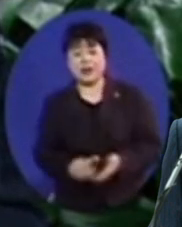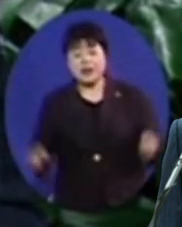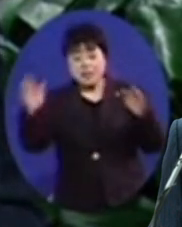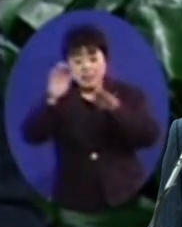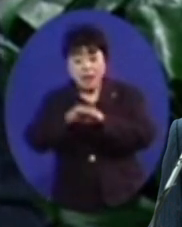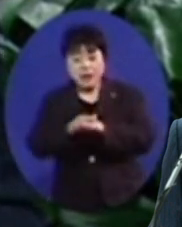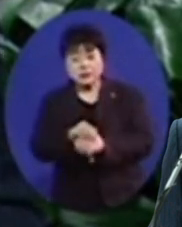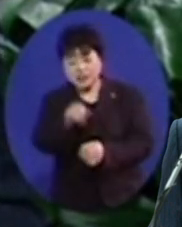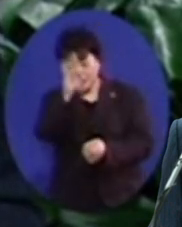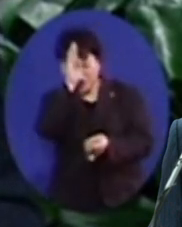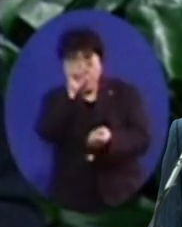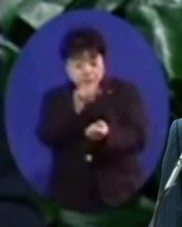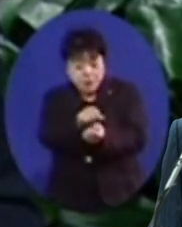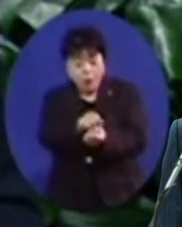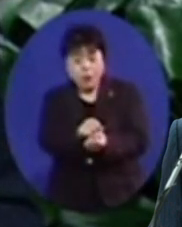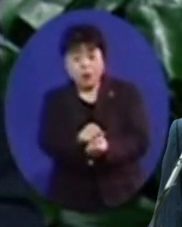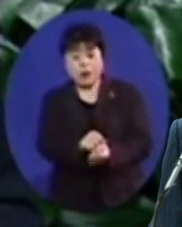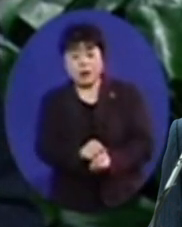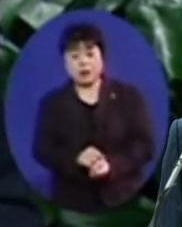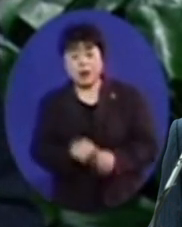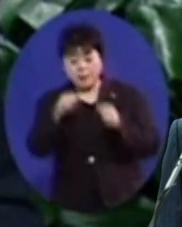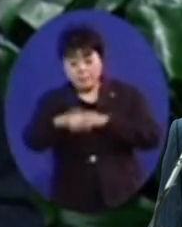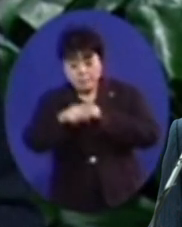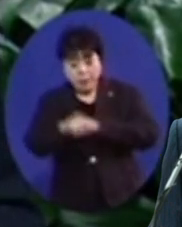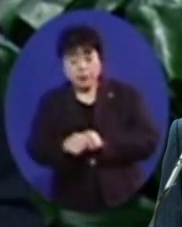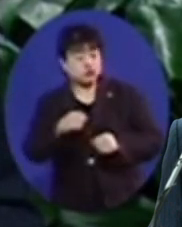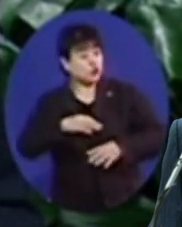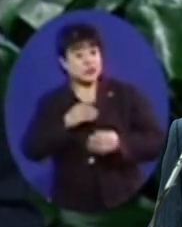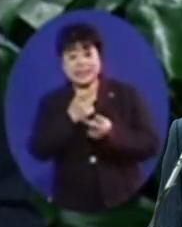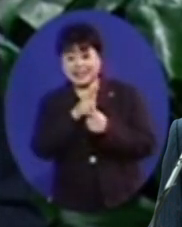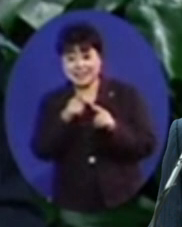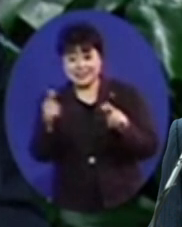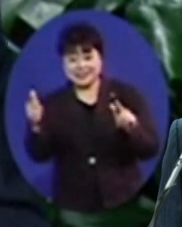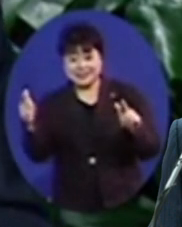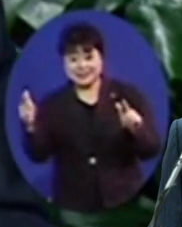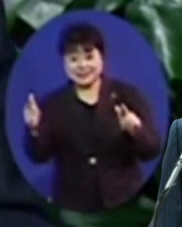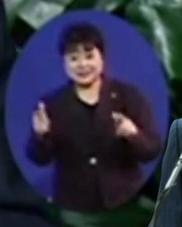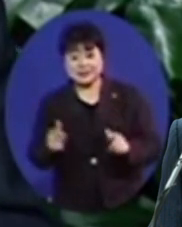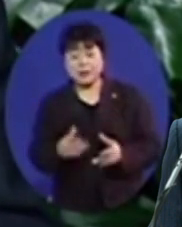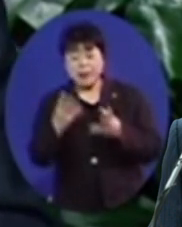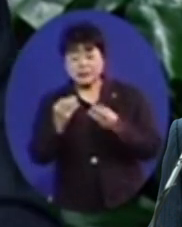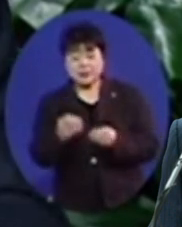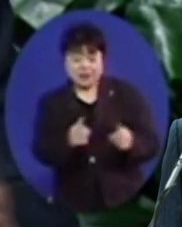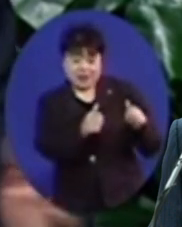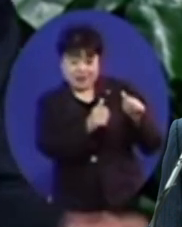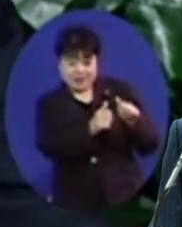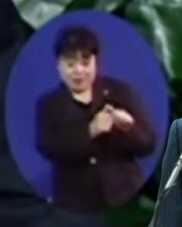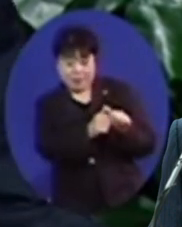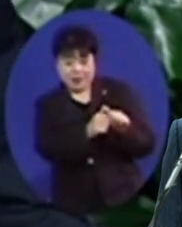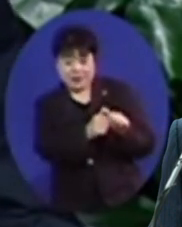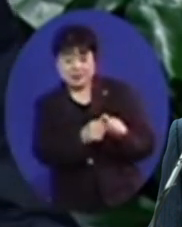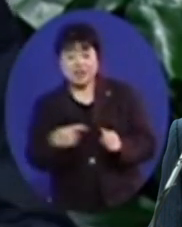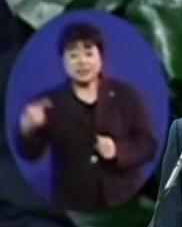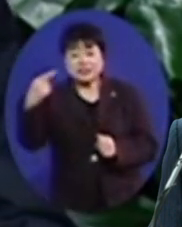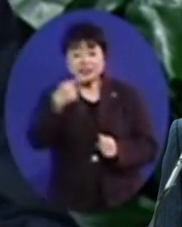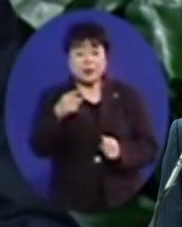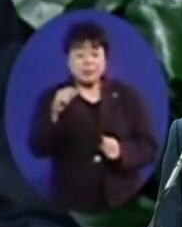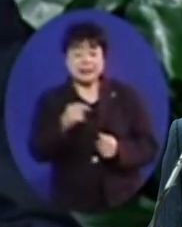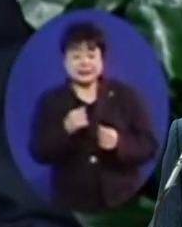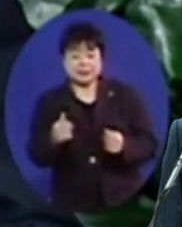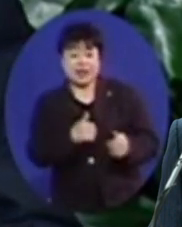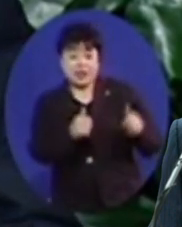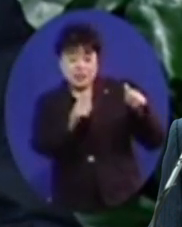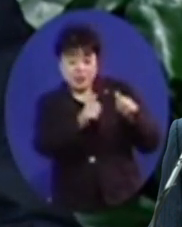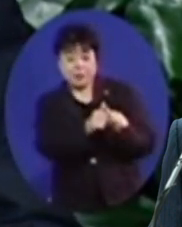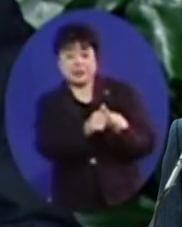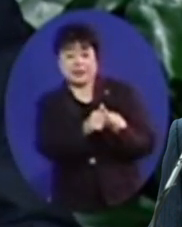하는 연병과 백주의 황폐케 하는 파멸을 두려워하지 아니하리로다. 천인이 내 곁에서 만인이 내 우편에서 엎드려지나 이 재앙이